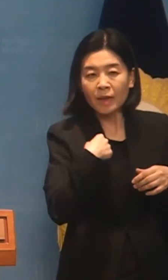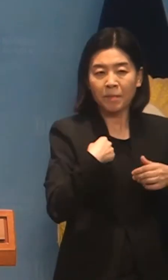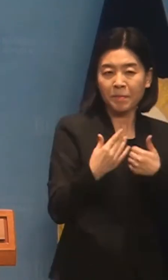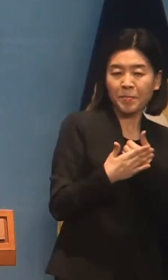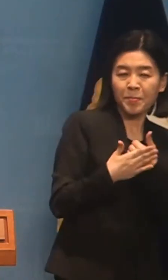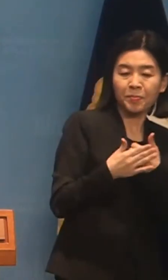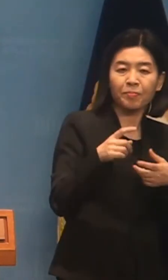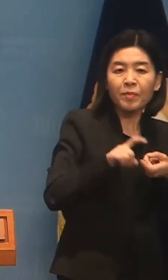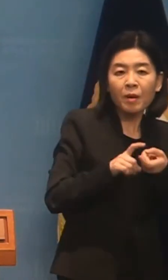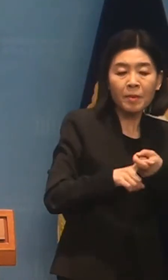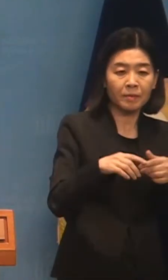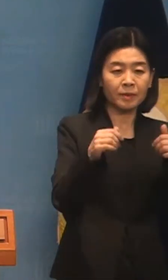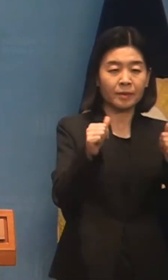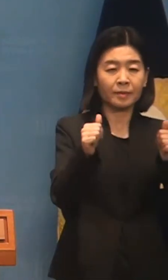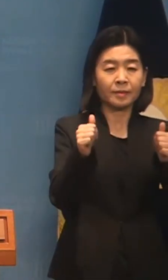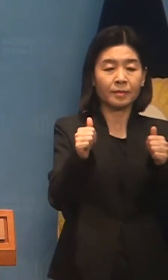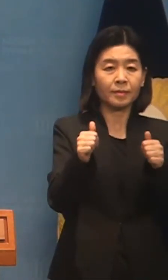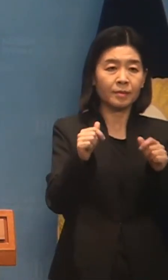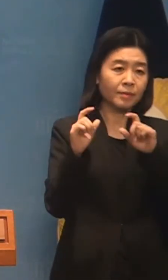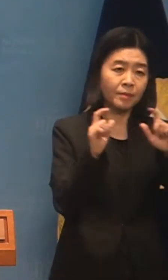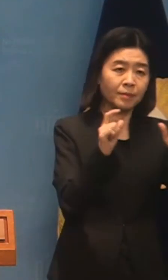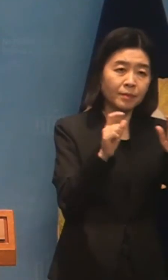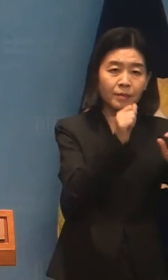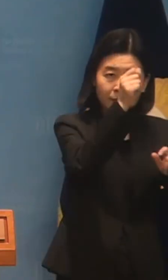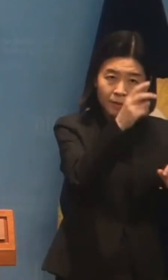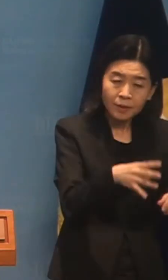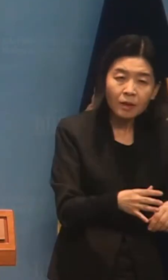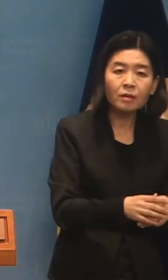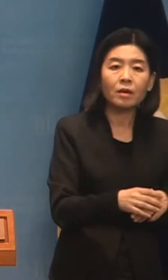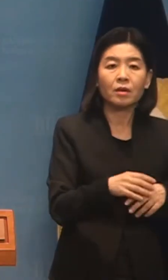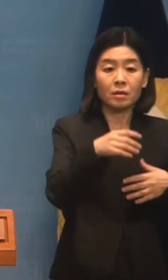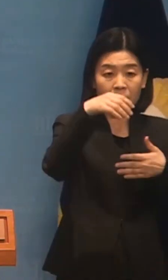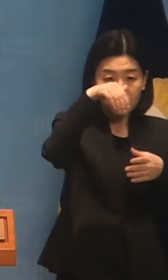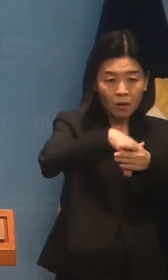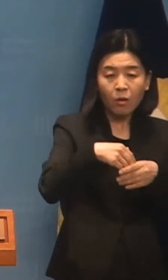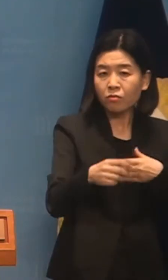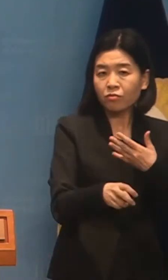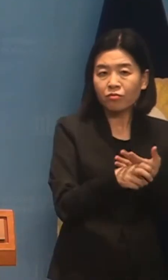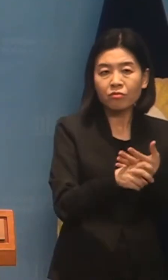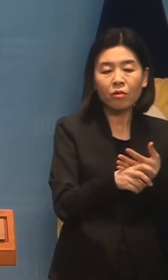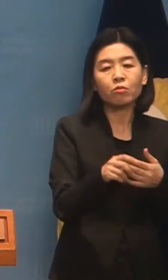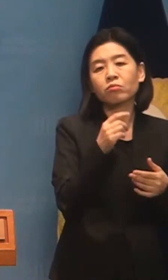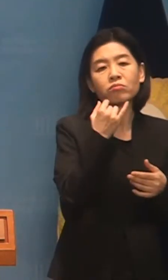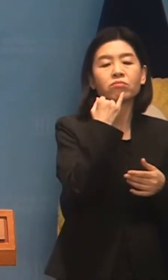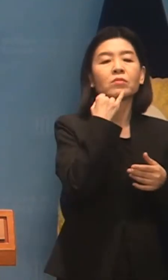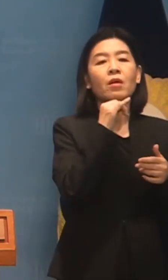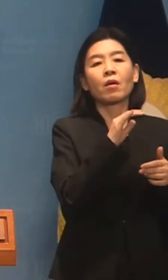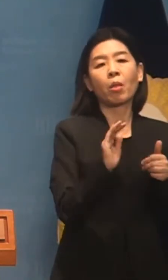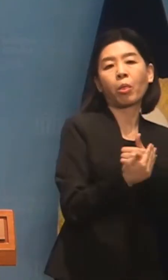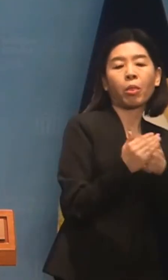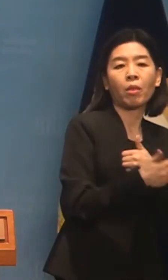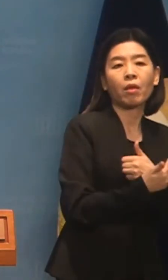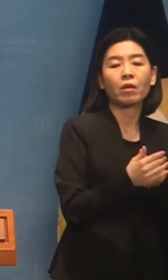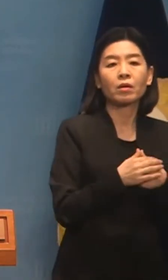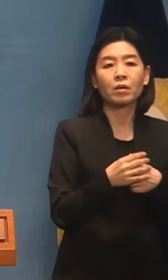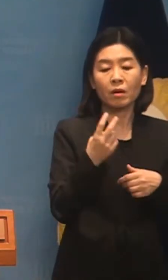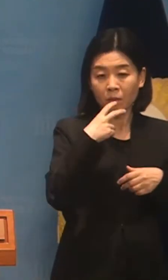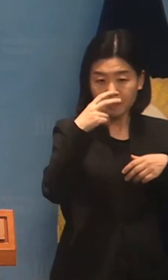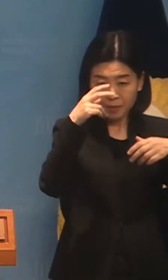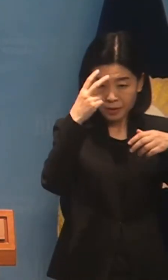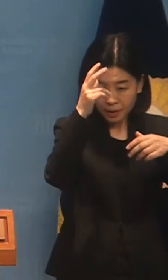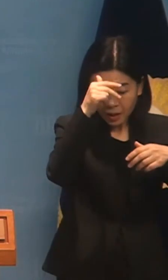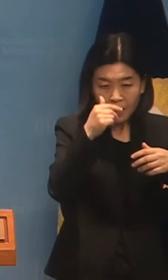이어지고 선거 부정도 옹호하는 나라가 되었습니다. 검찰을 대통령 개인 사단으로